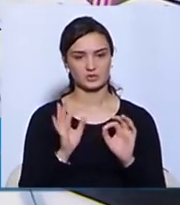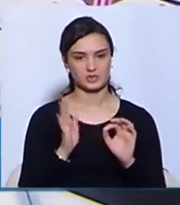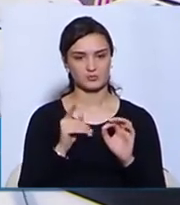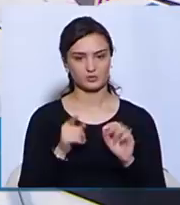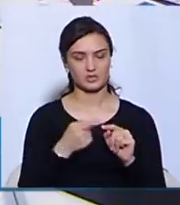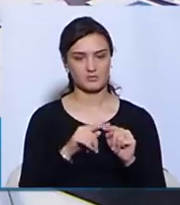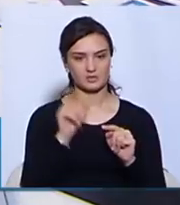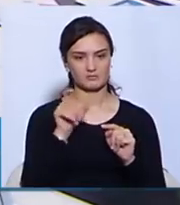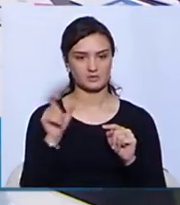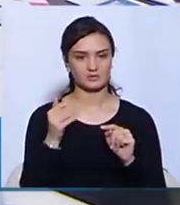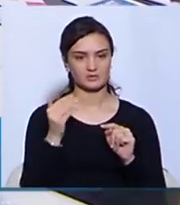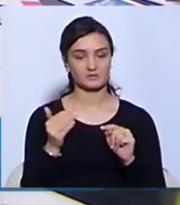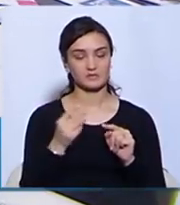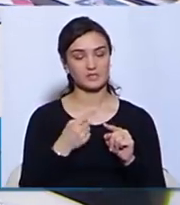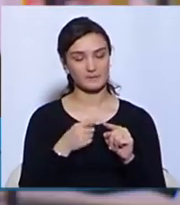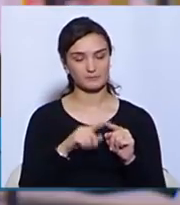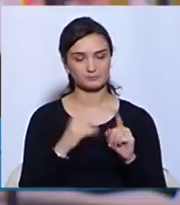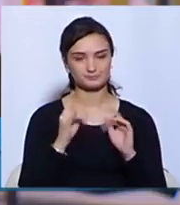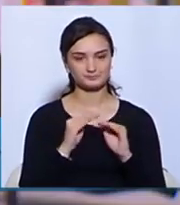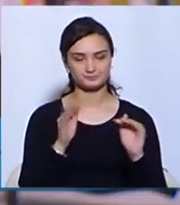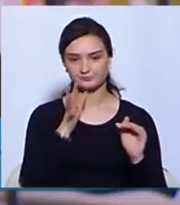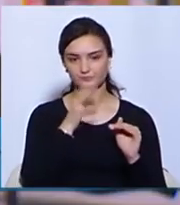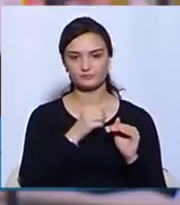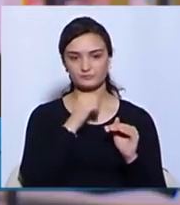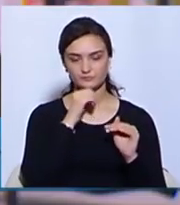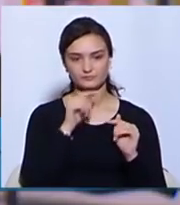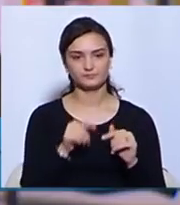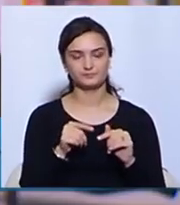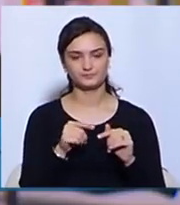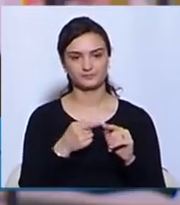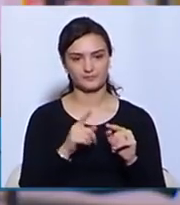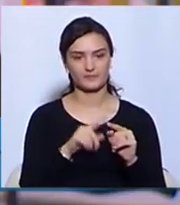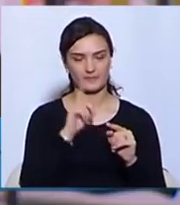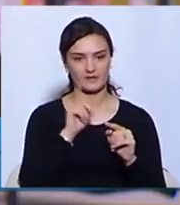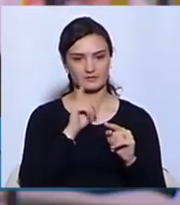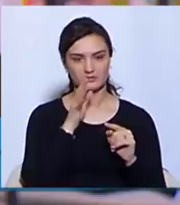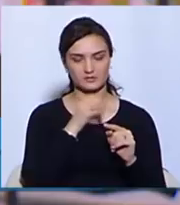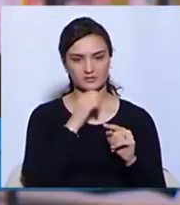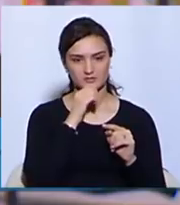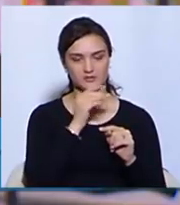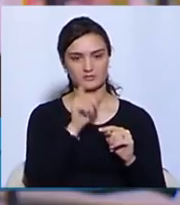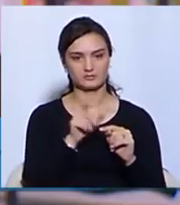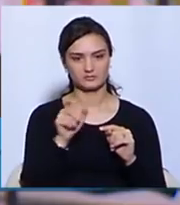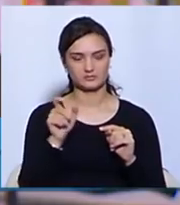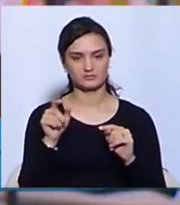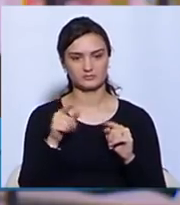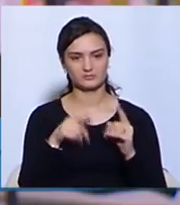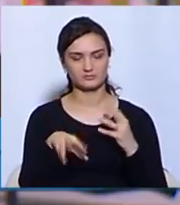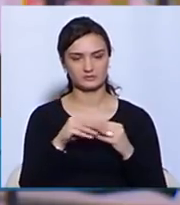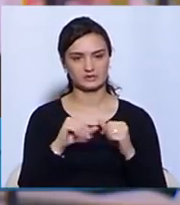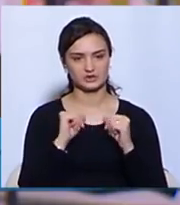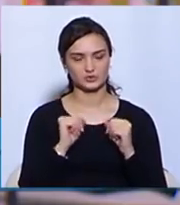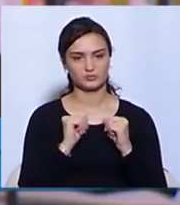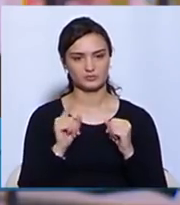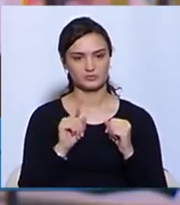ამ კონკრეტული ადამიანისთვის. ამიტომ ბავშვთა, მოზარდთა რეპროდუქციულად ახალგაზრდა ასაკის პირებში მაქსიმალურად